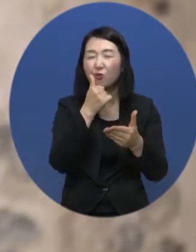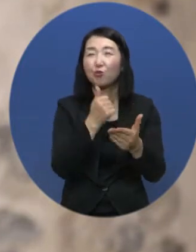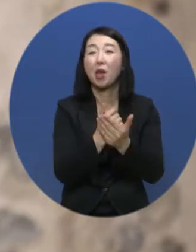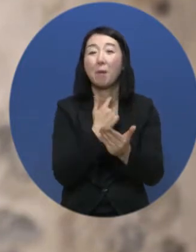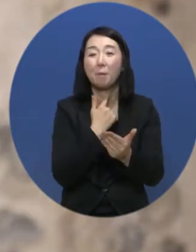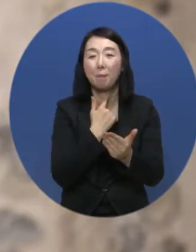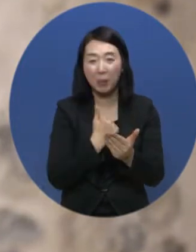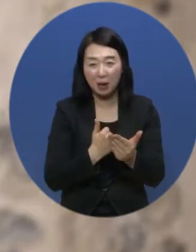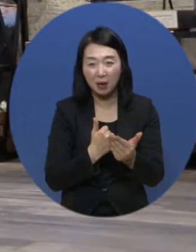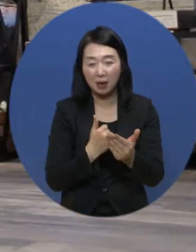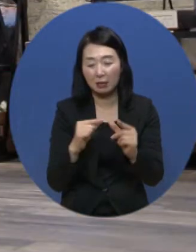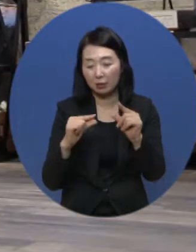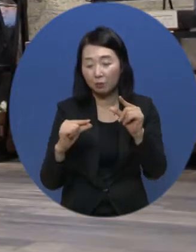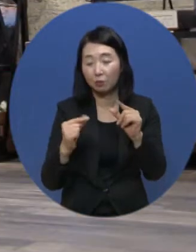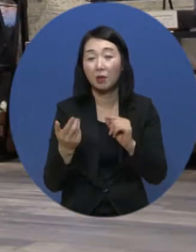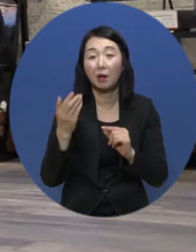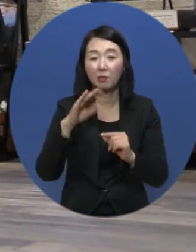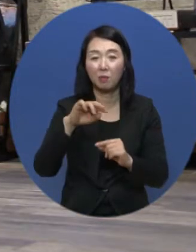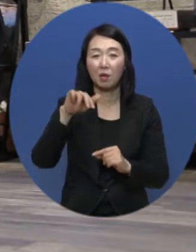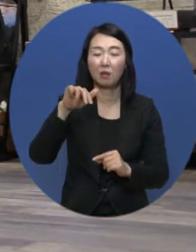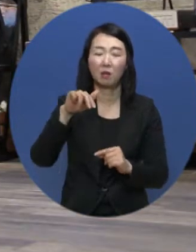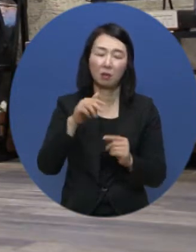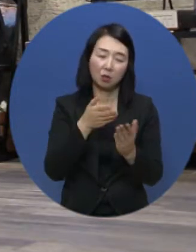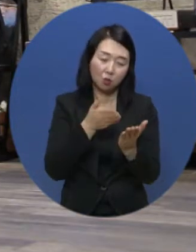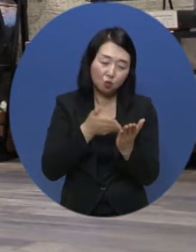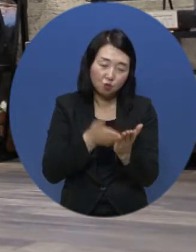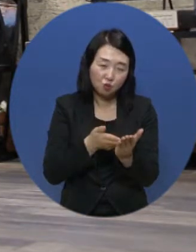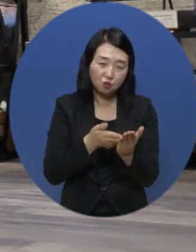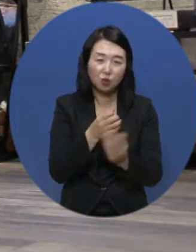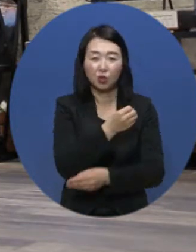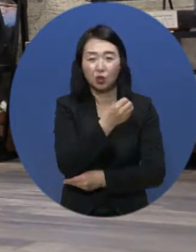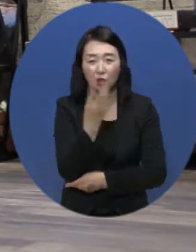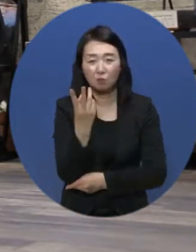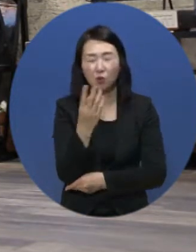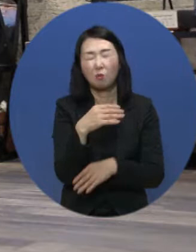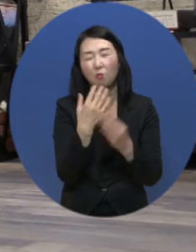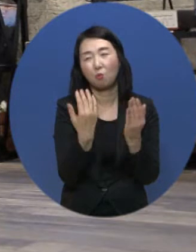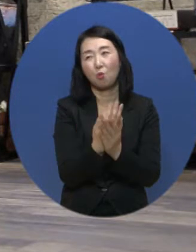언론은 우리 모두를 괴물로 보이게 만들었습니다.